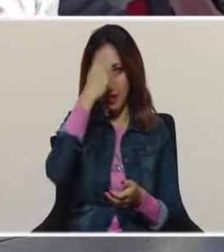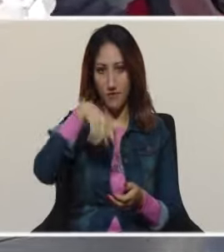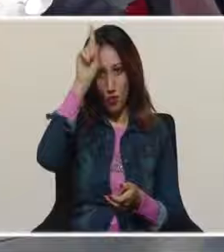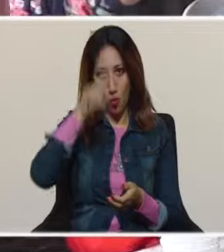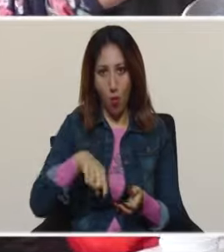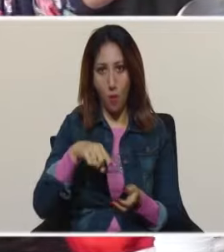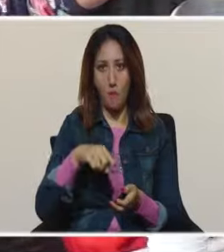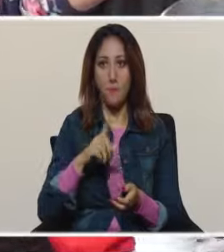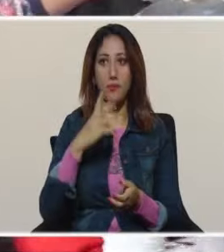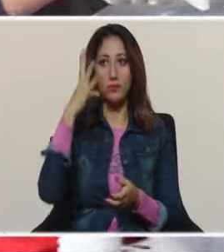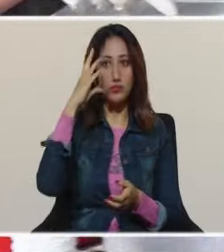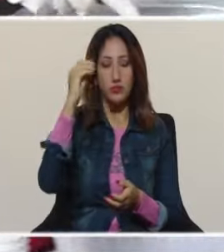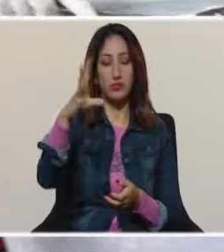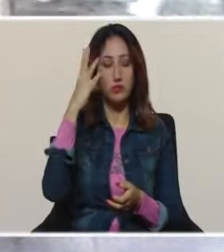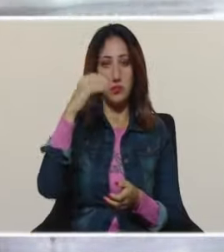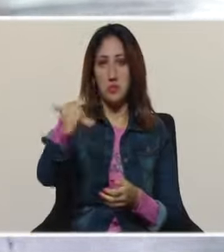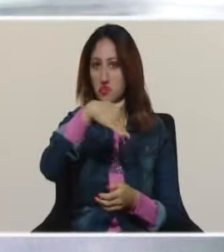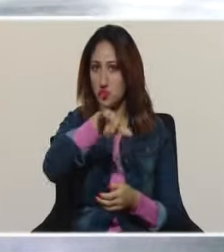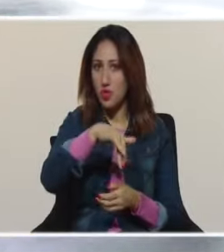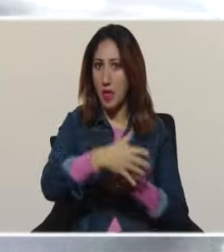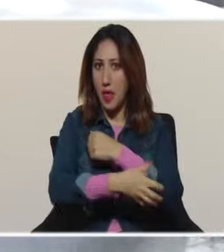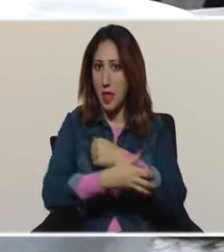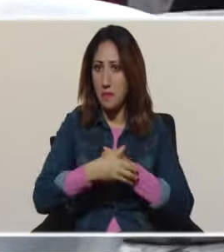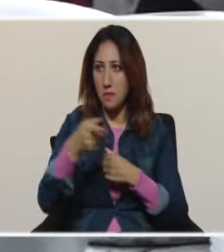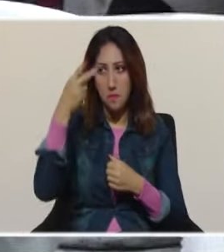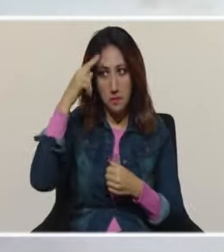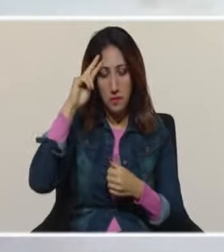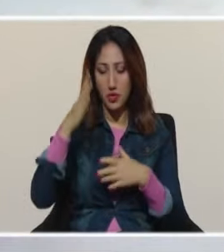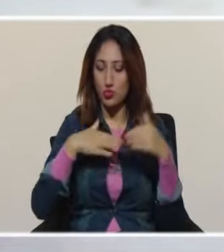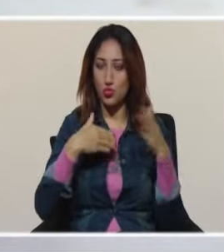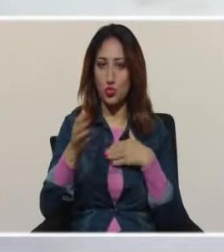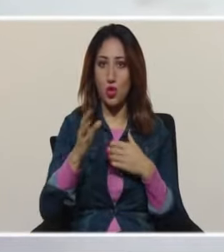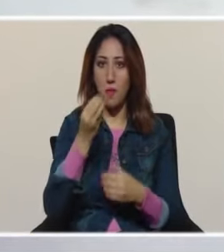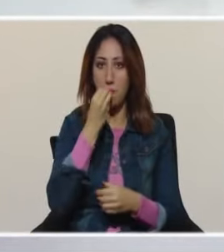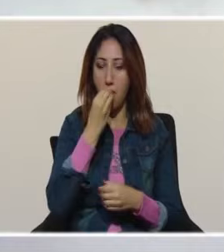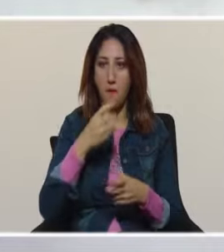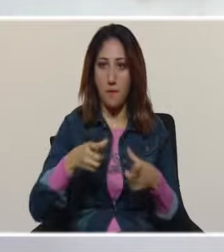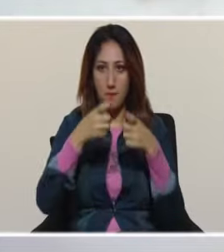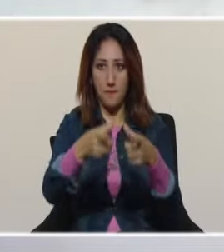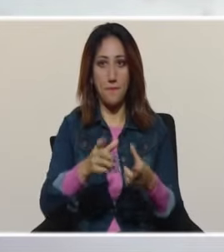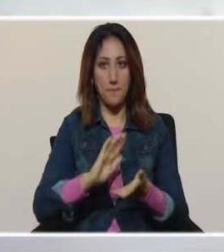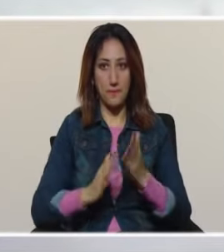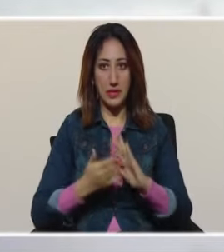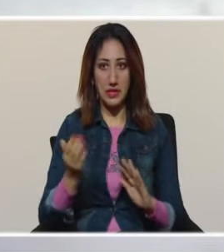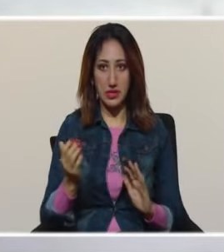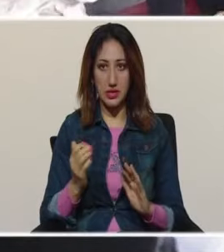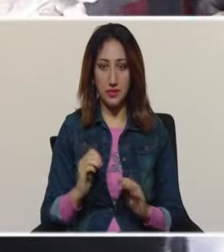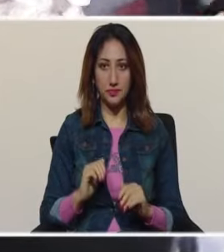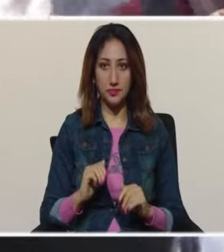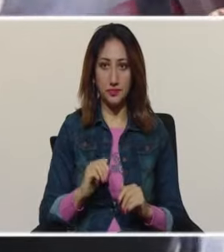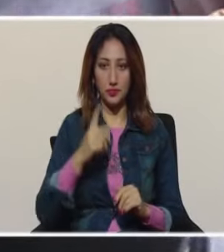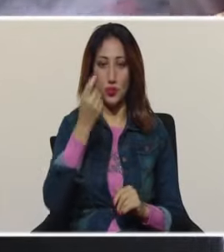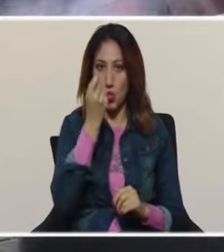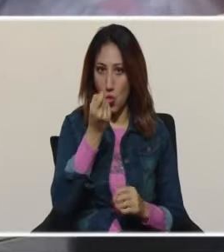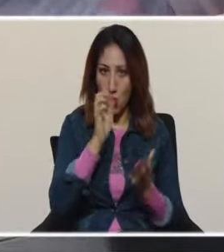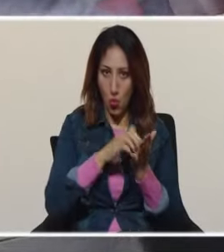الحمد لله رب العالمين. لاي حد ماشي جعان ما بنسالش انت مين، اي حد جعان بيخش ياكل لقمه ويشرب كوبايه شاي ويمشي. يعني المواد الغذائيه اللي احنا شايفينها رز